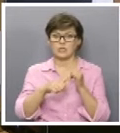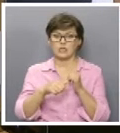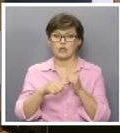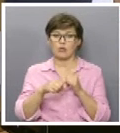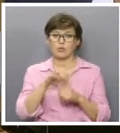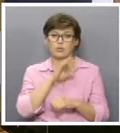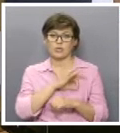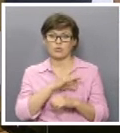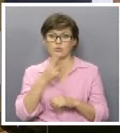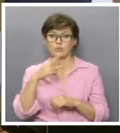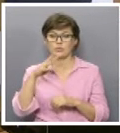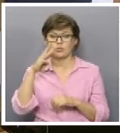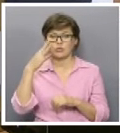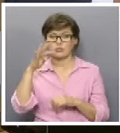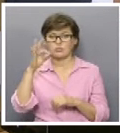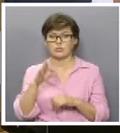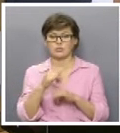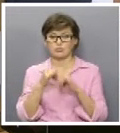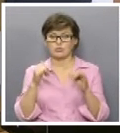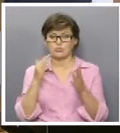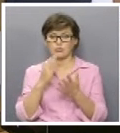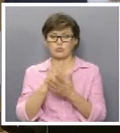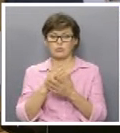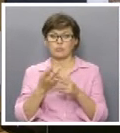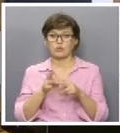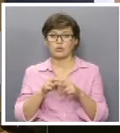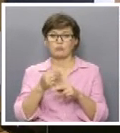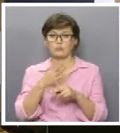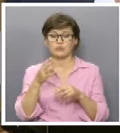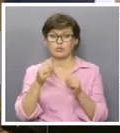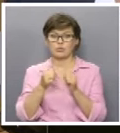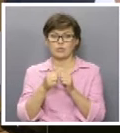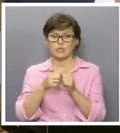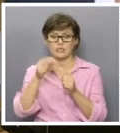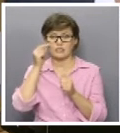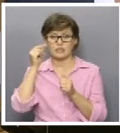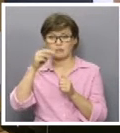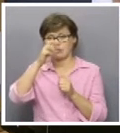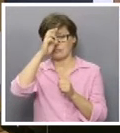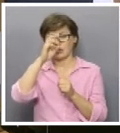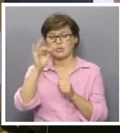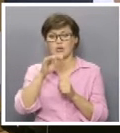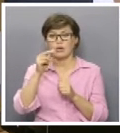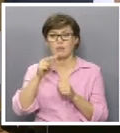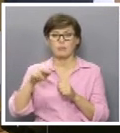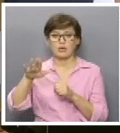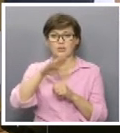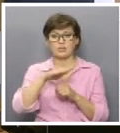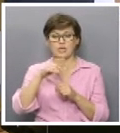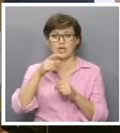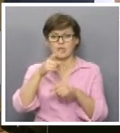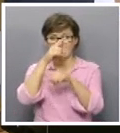қолданыс көрсеткіші 30-40%-ға артып отыр екен. Сондай ақ мынау біздің көршілес Қытай мемлекеті, Пәкістан, Аргентина